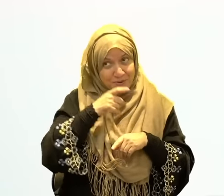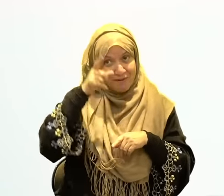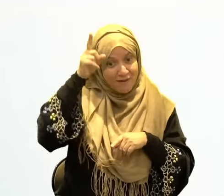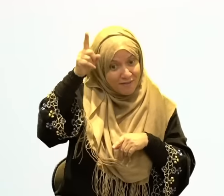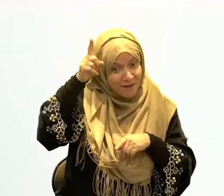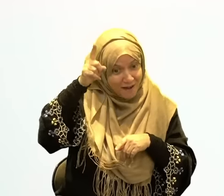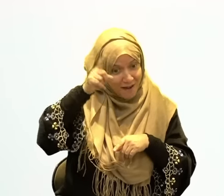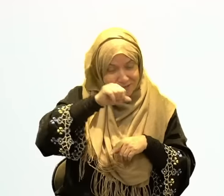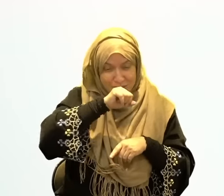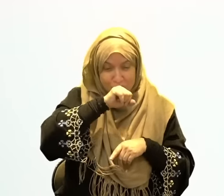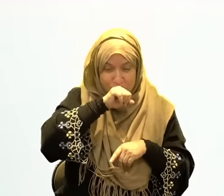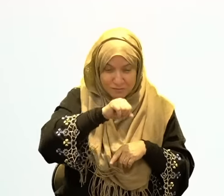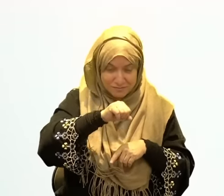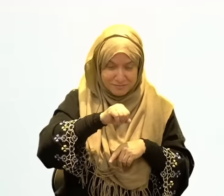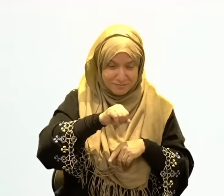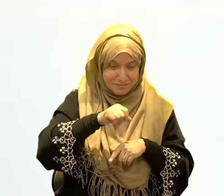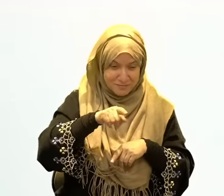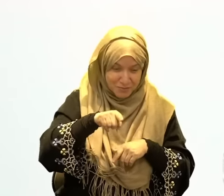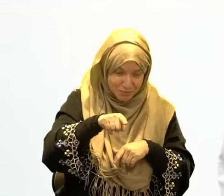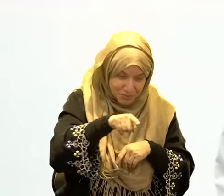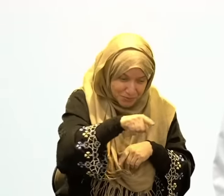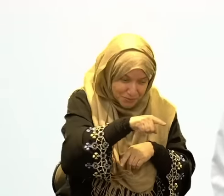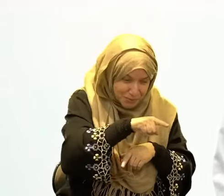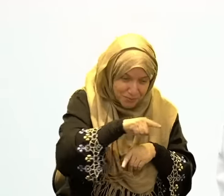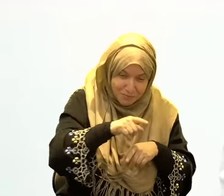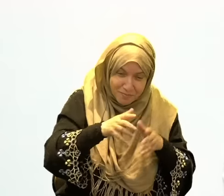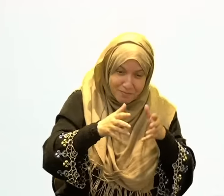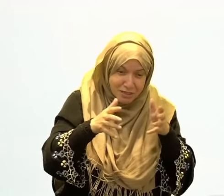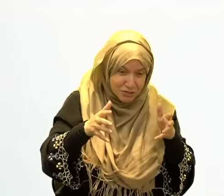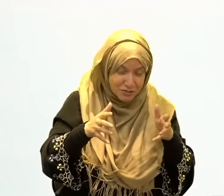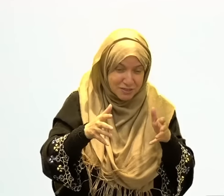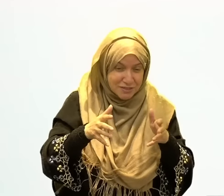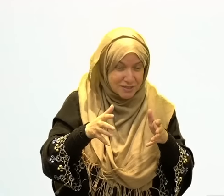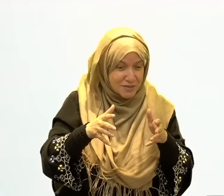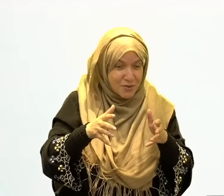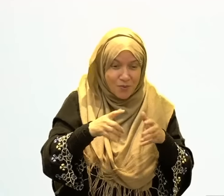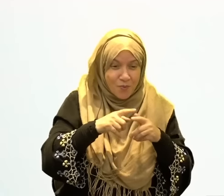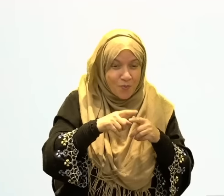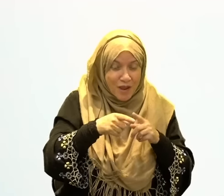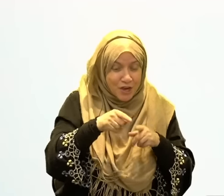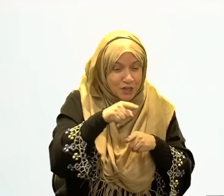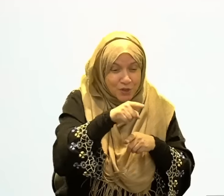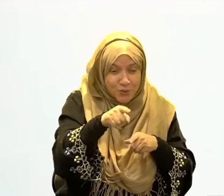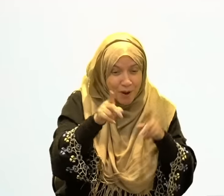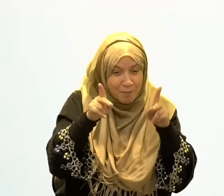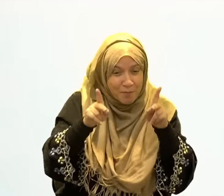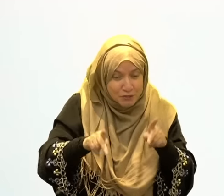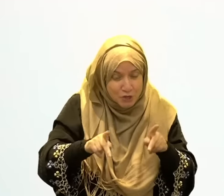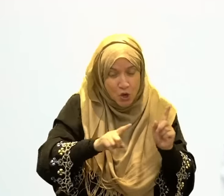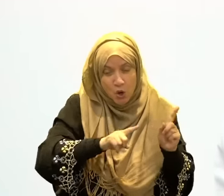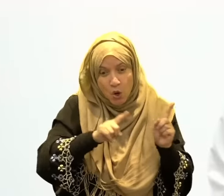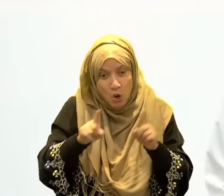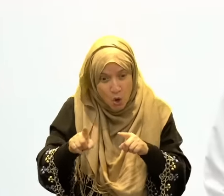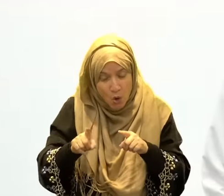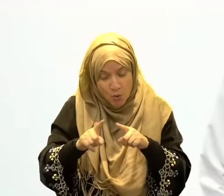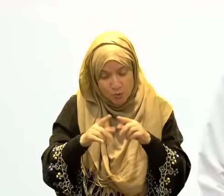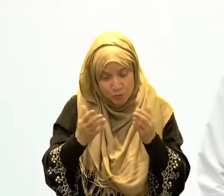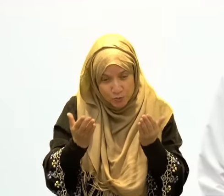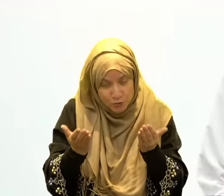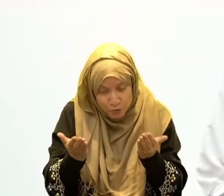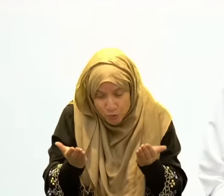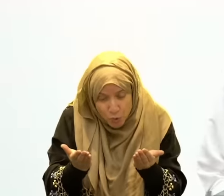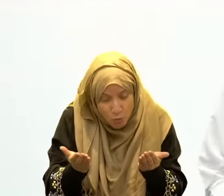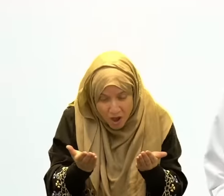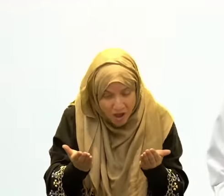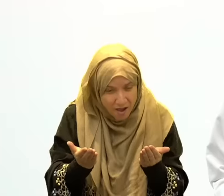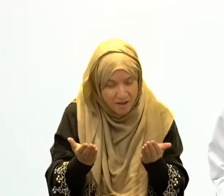وَخِيفًا. Remember your Lord to yourself. تَضَرُّعًا وَخِيفًا. Broadly, you